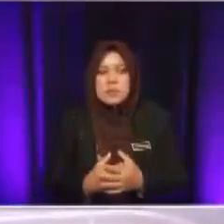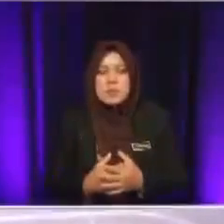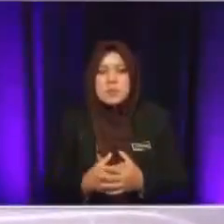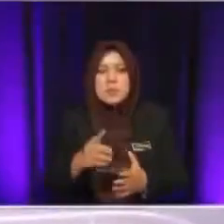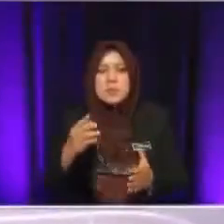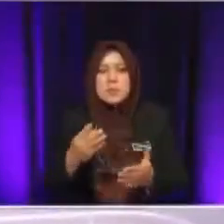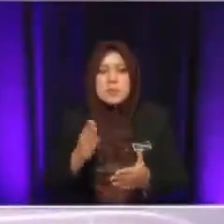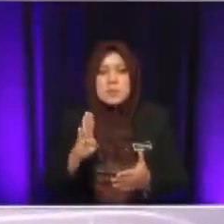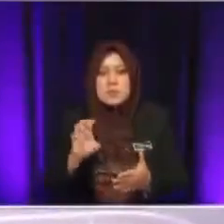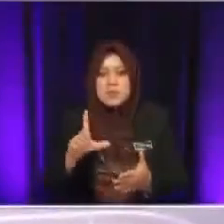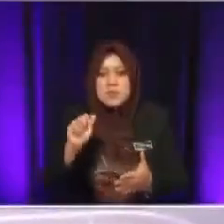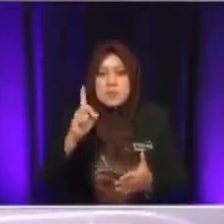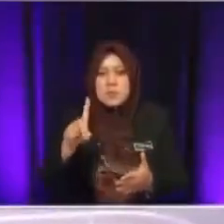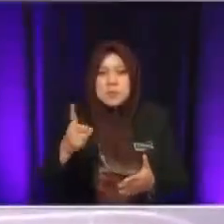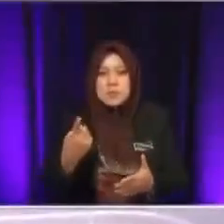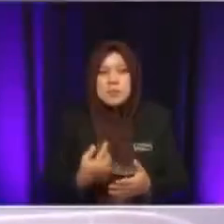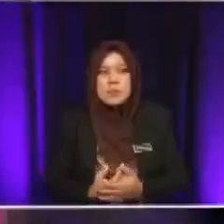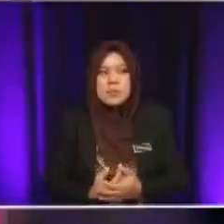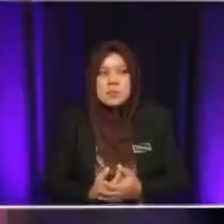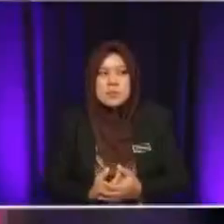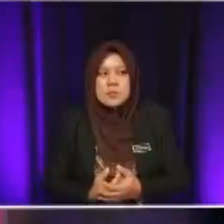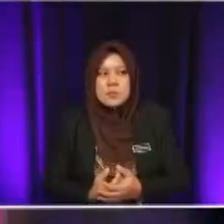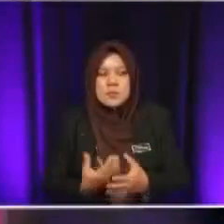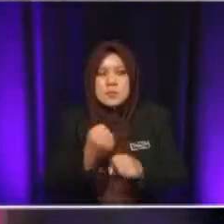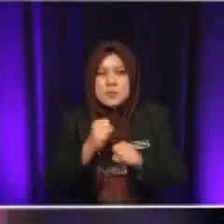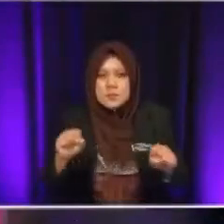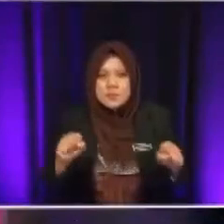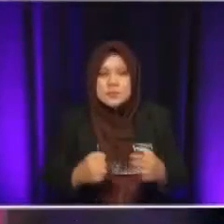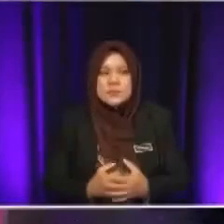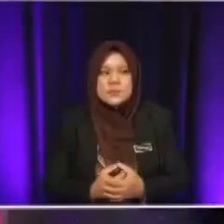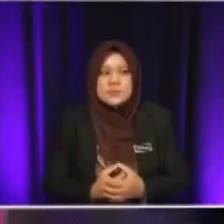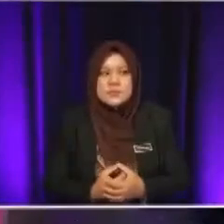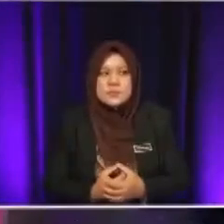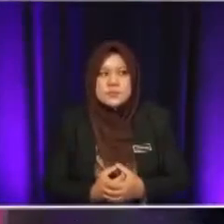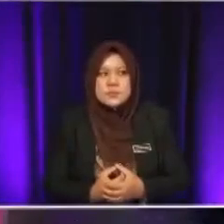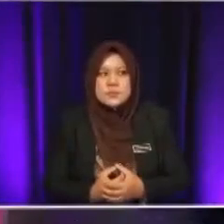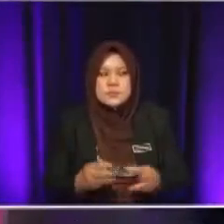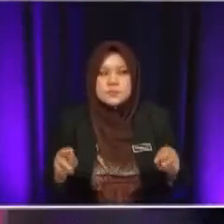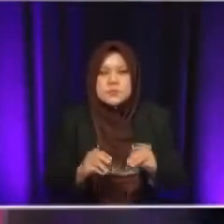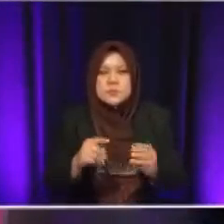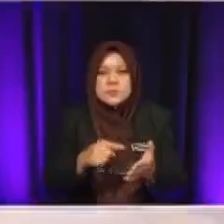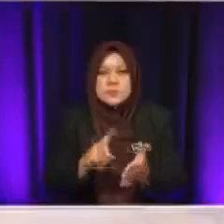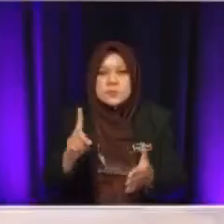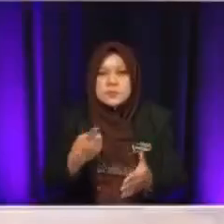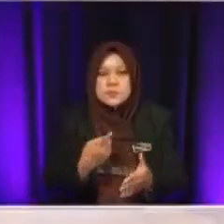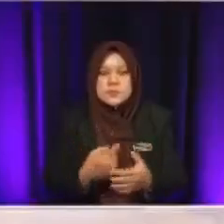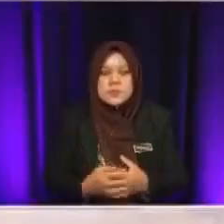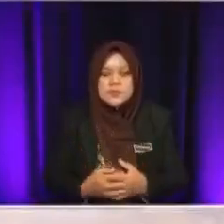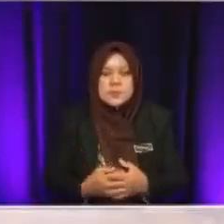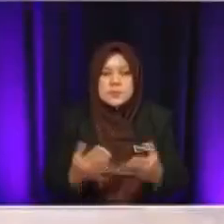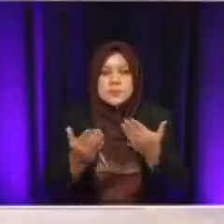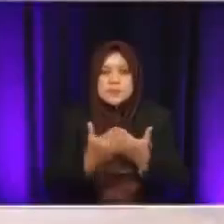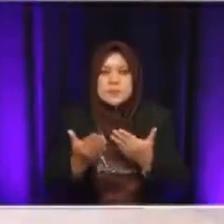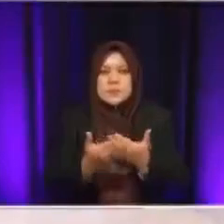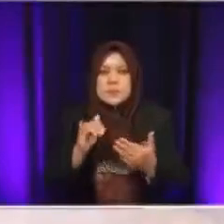lah. Okay. Dah siap. Mira dah siap nampaknya. Macam ni je rupanya. Taklah susah pun. Senang